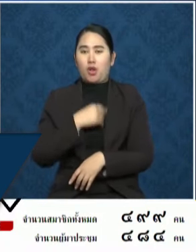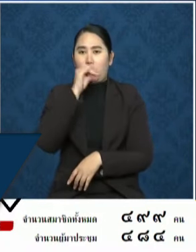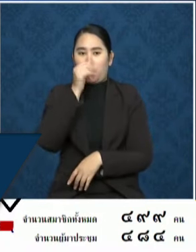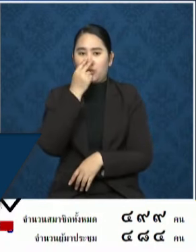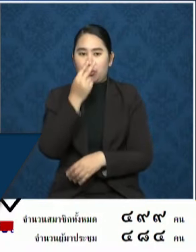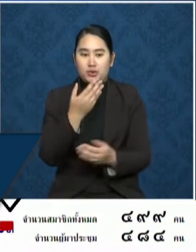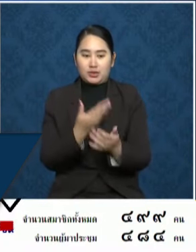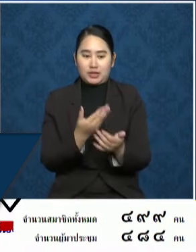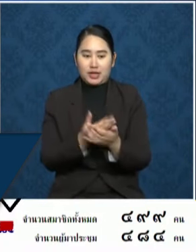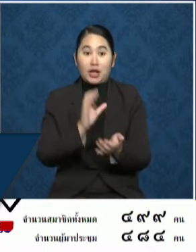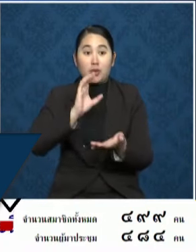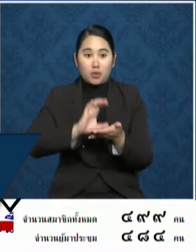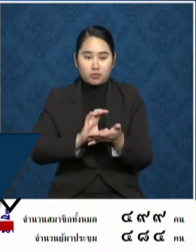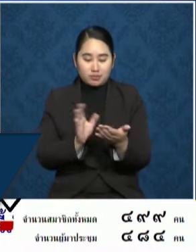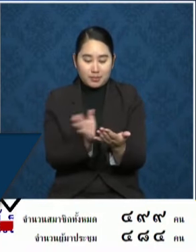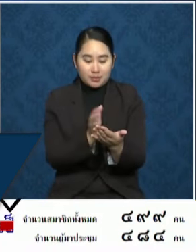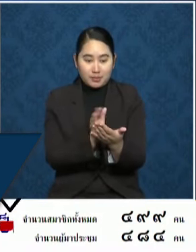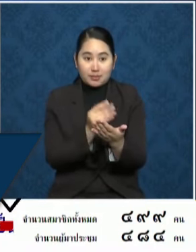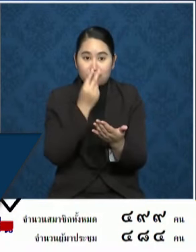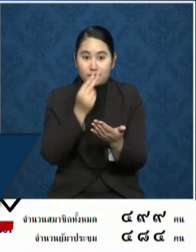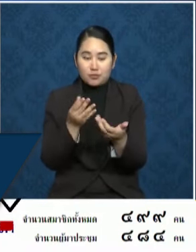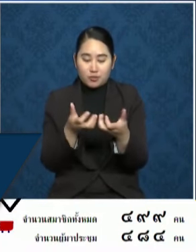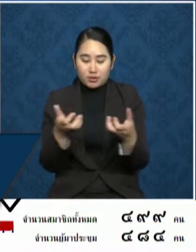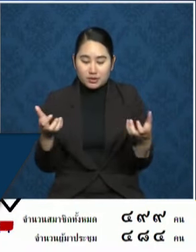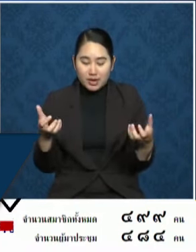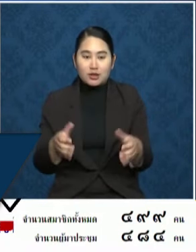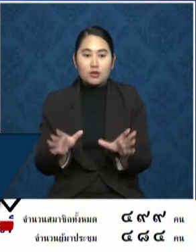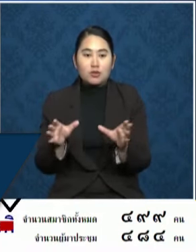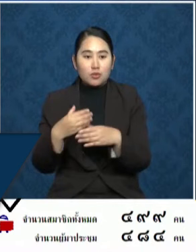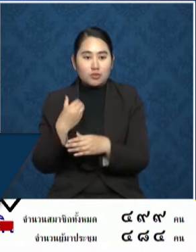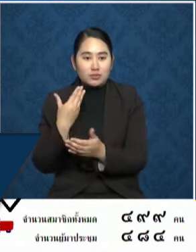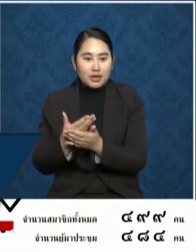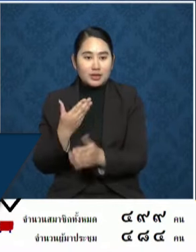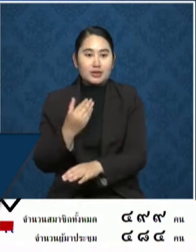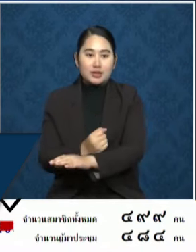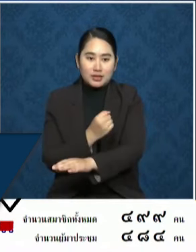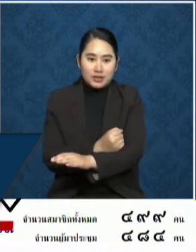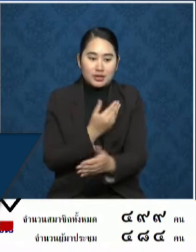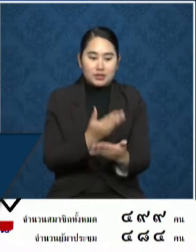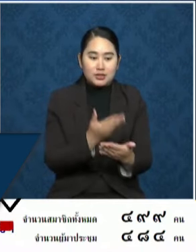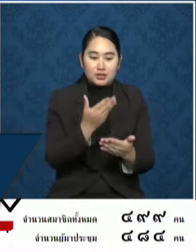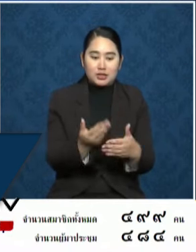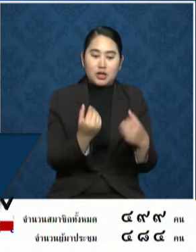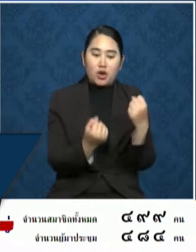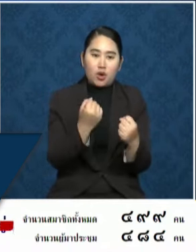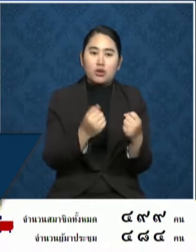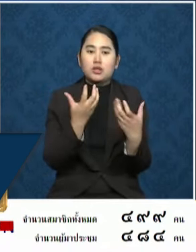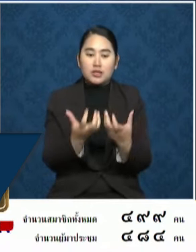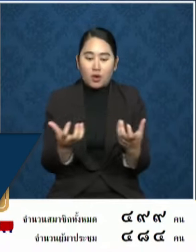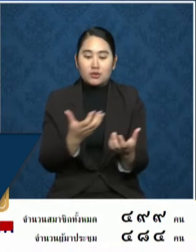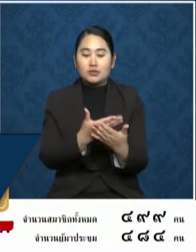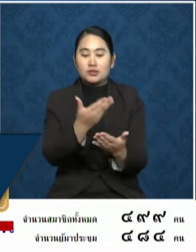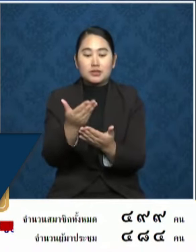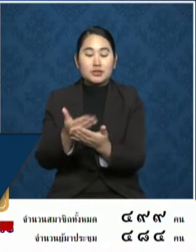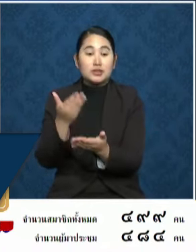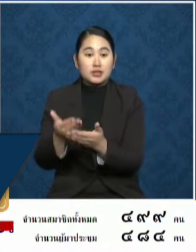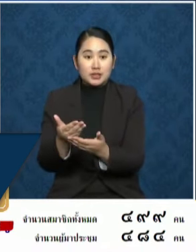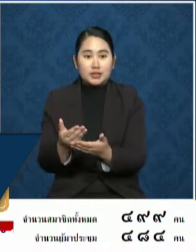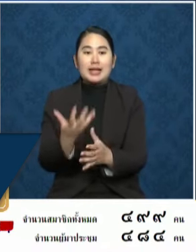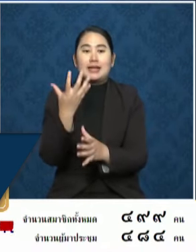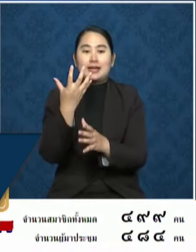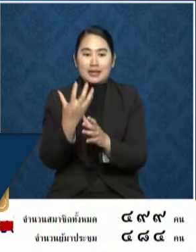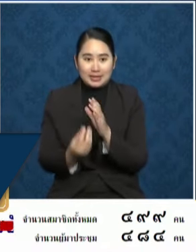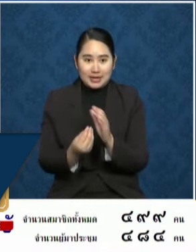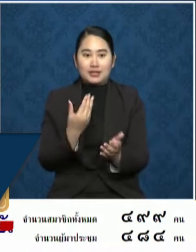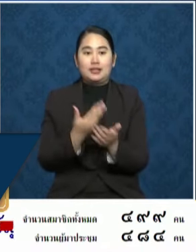ประมาณนะครับออกมาแยกดูและตัดส่วนที่เป็นงบบุคลากรงบซื้อรถนะครับอุปกรณ์เครื่องไม้เครื่องมือต่างๆออกไปเนี่ยเหลือเป็น